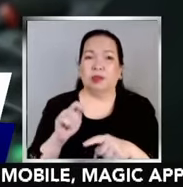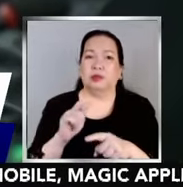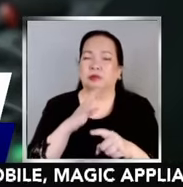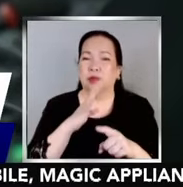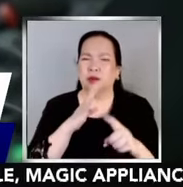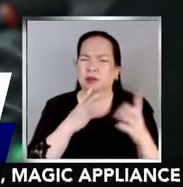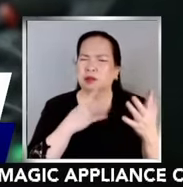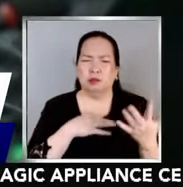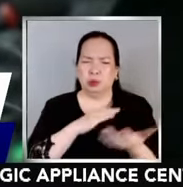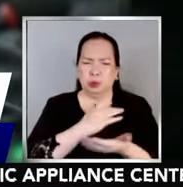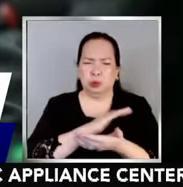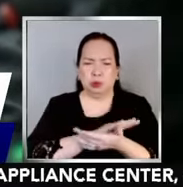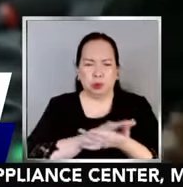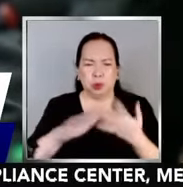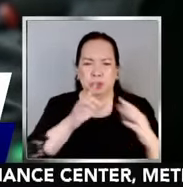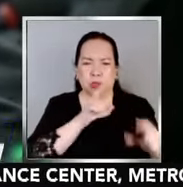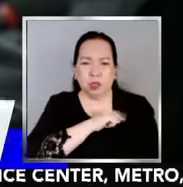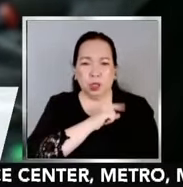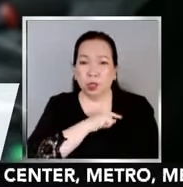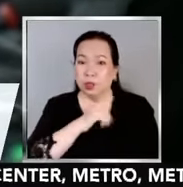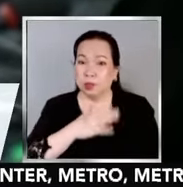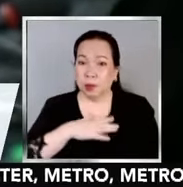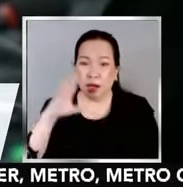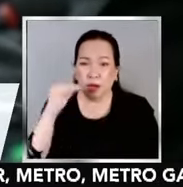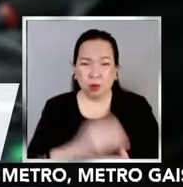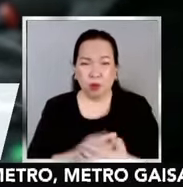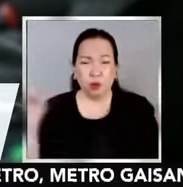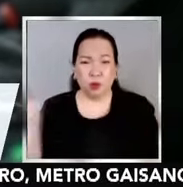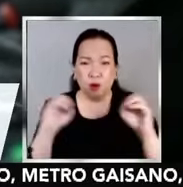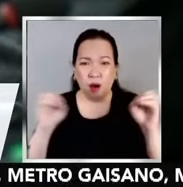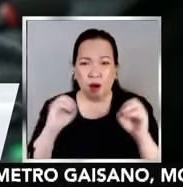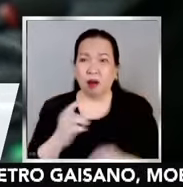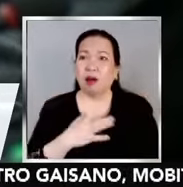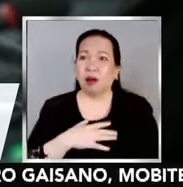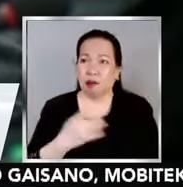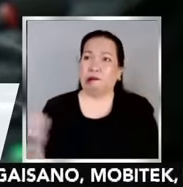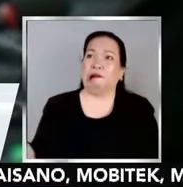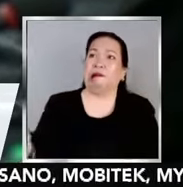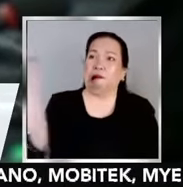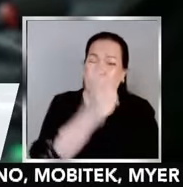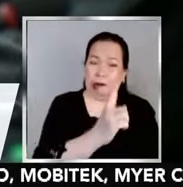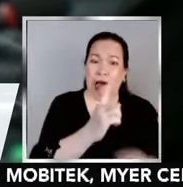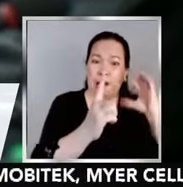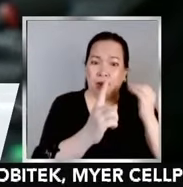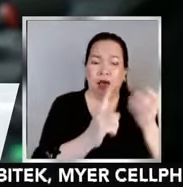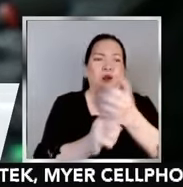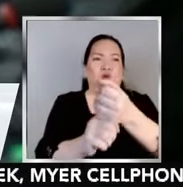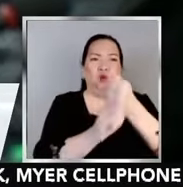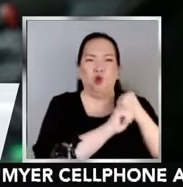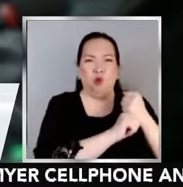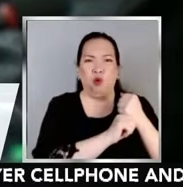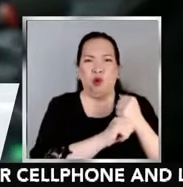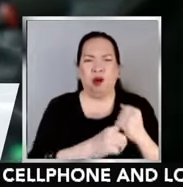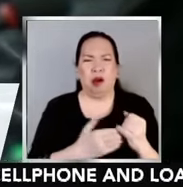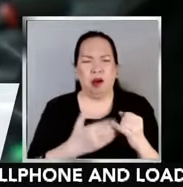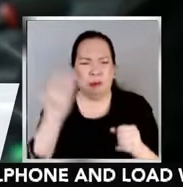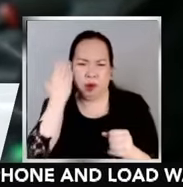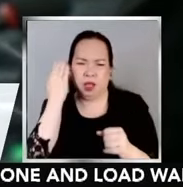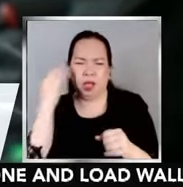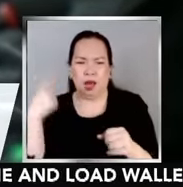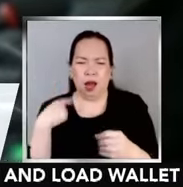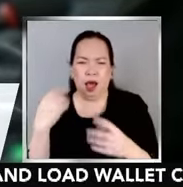ginawang masama yung anak ko. Kinuha po nila yung anak ko, inabdak. Pinlant ng evidence. Tapos